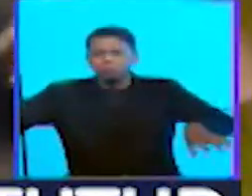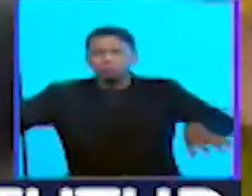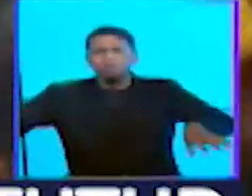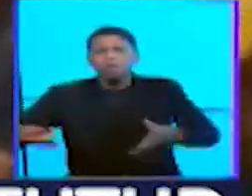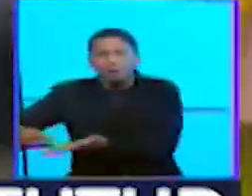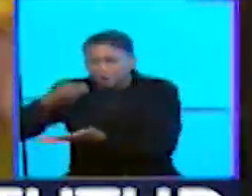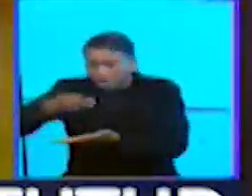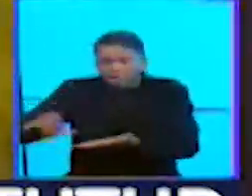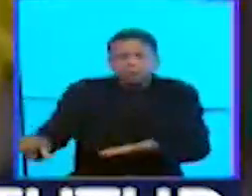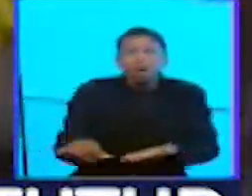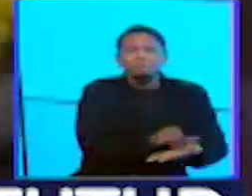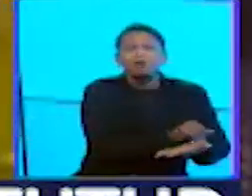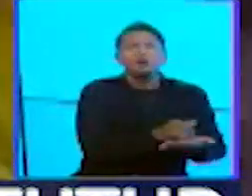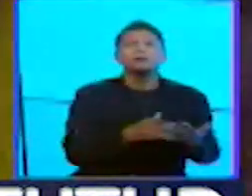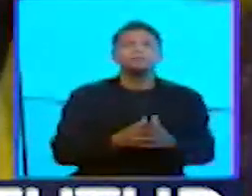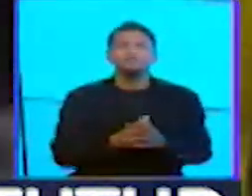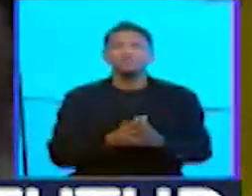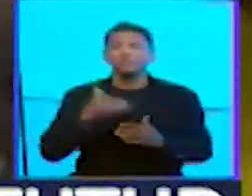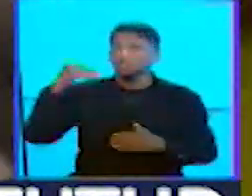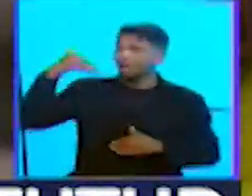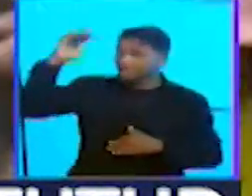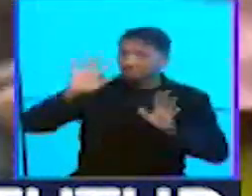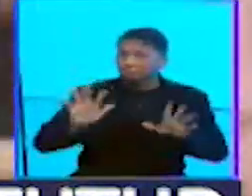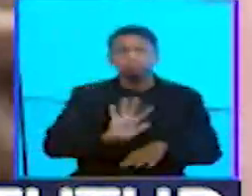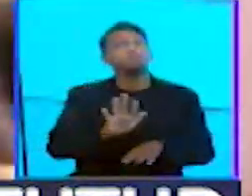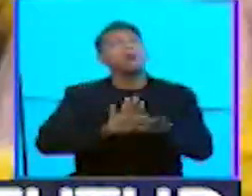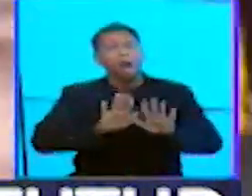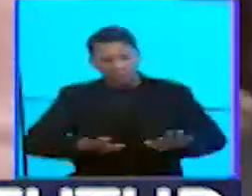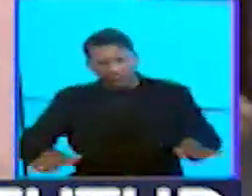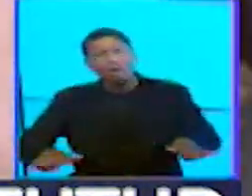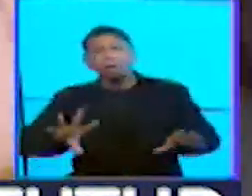Hanya orang dewasa, sejumlah anak-anak juga mengikuti kegiatan ini.